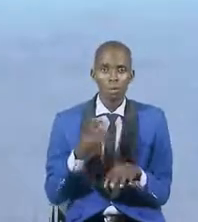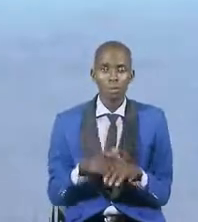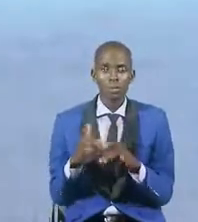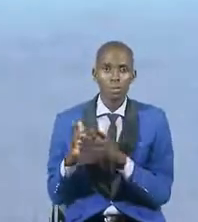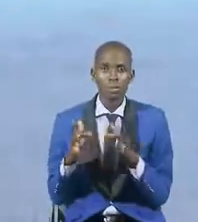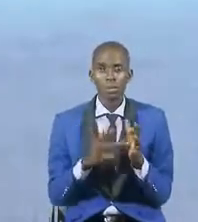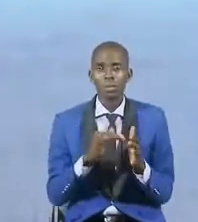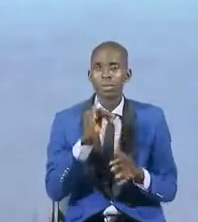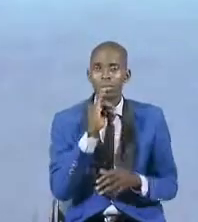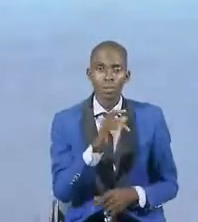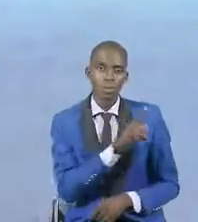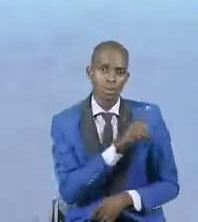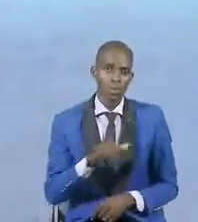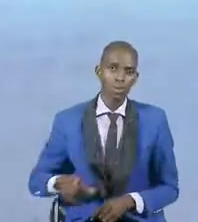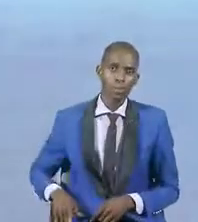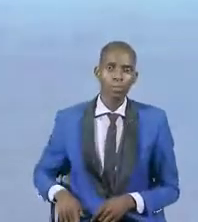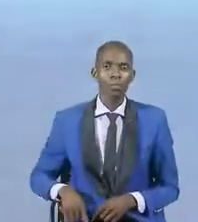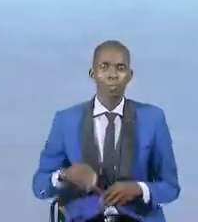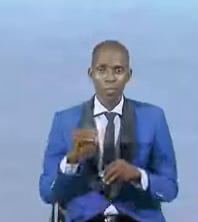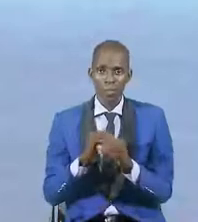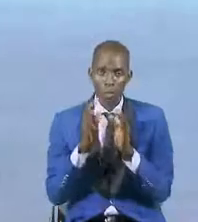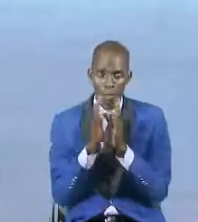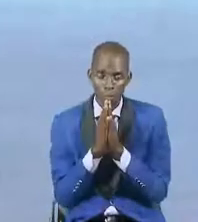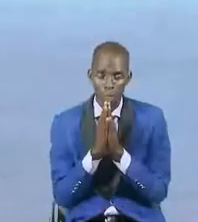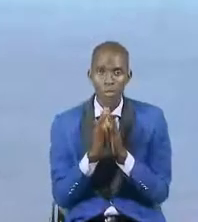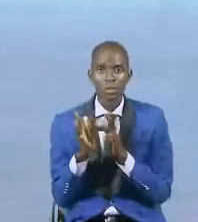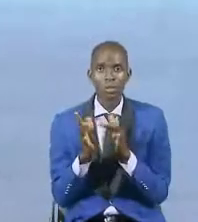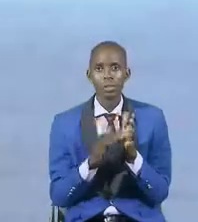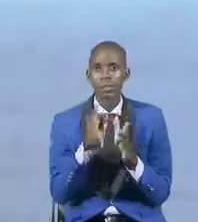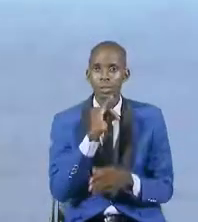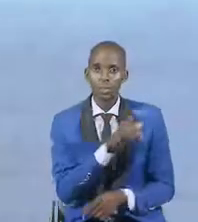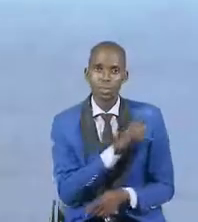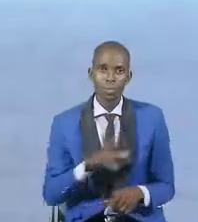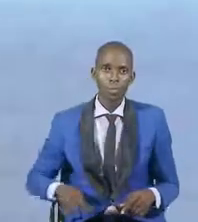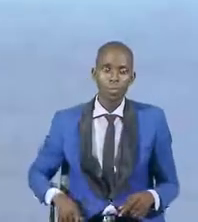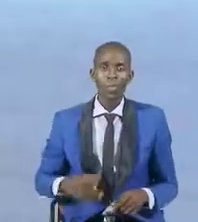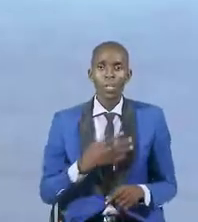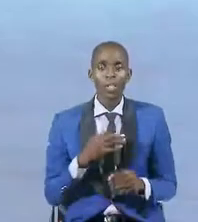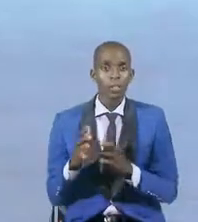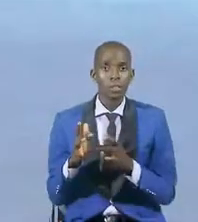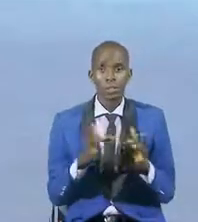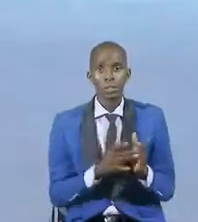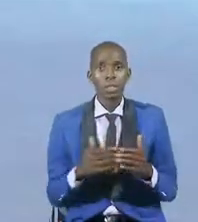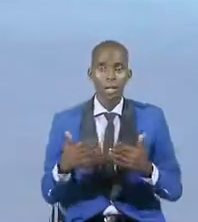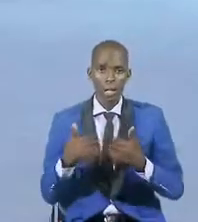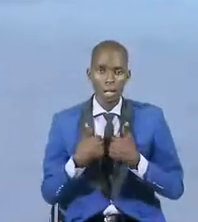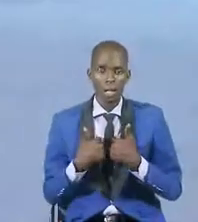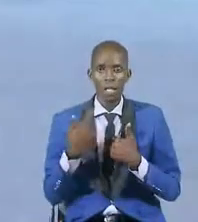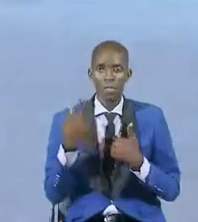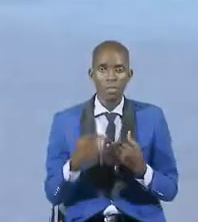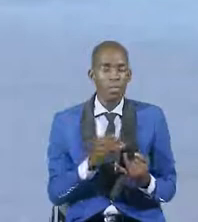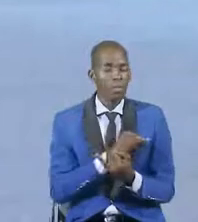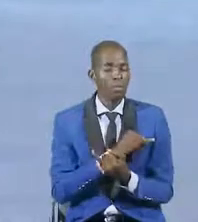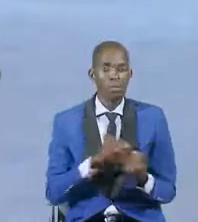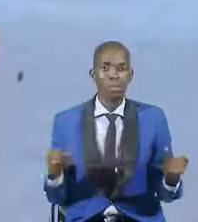moment, Jésus-Christ est Seigneur. En prière, Jésus est Seigneur. Et Jésus-Christ